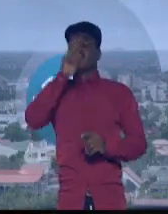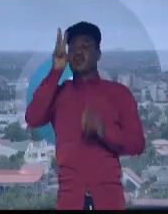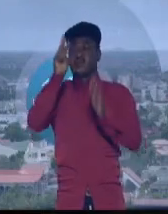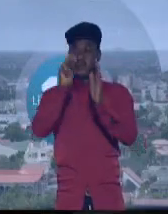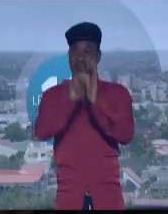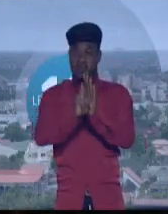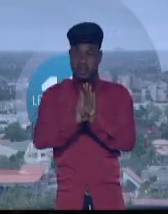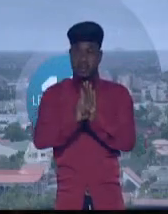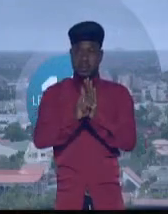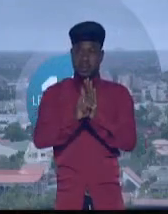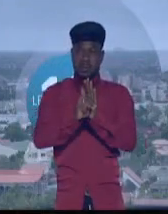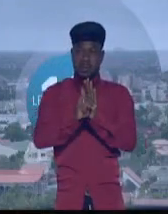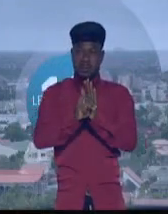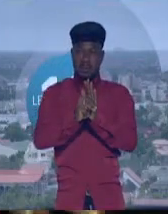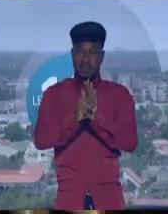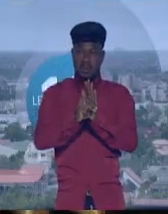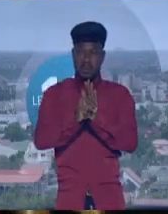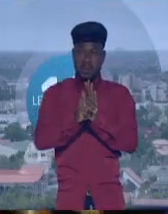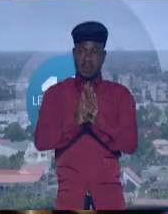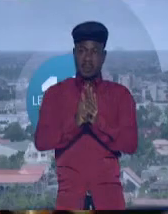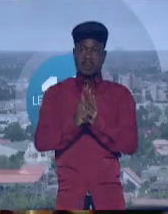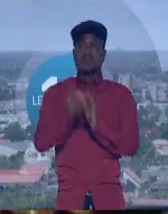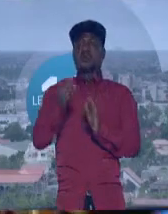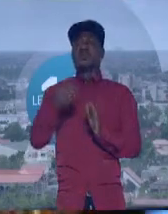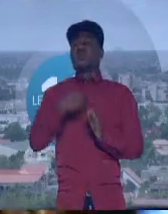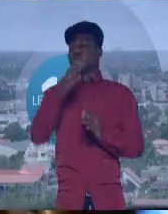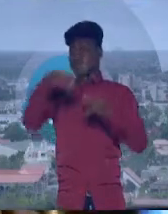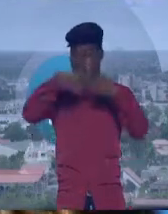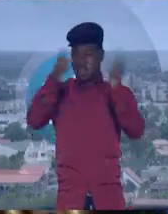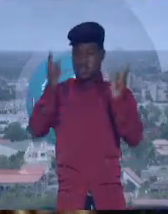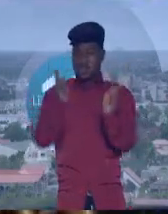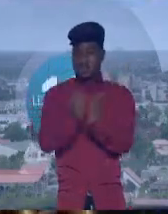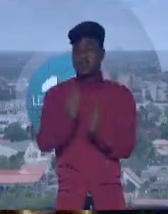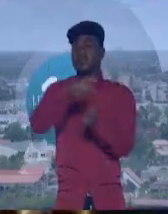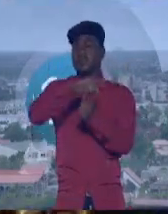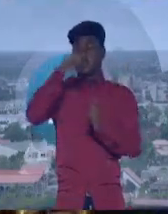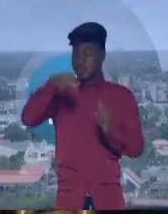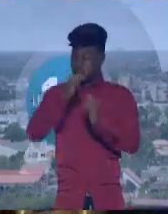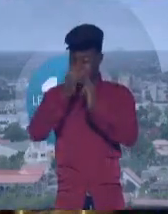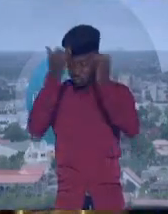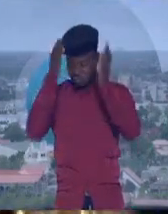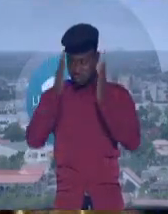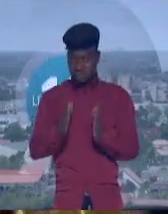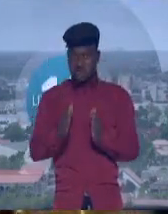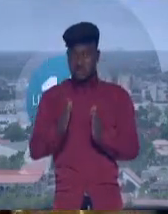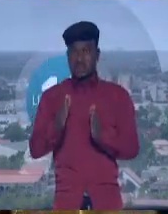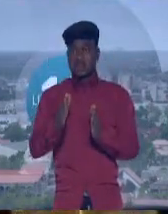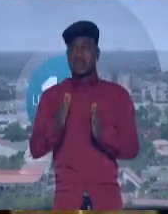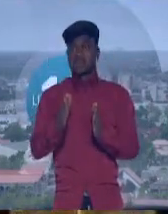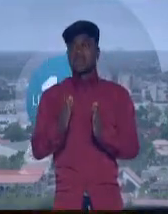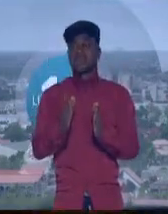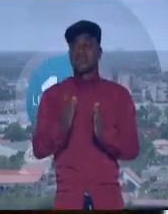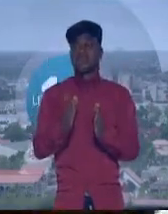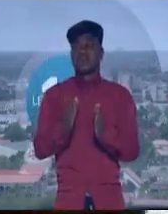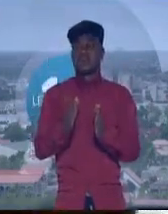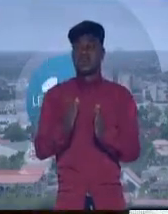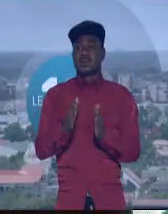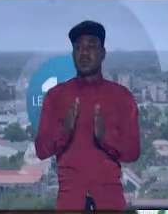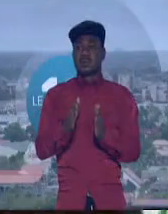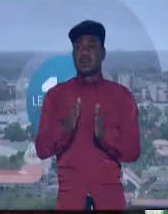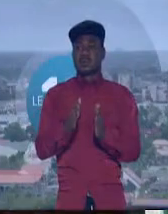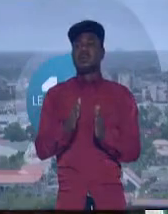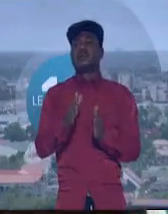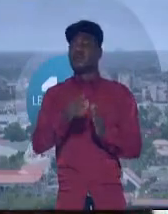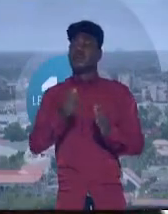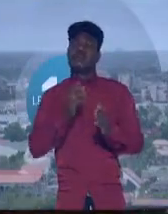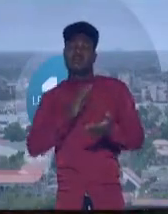race de grands reporters, de journalistes d'investigation. Souleymane, excusez-moi de ne parler que de l'audiovisuel parce que c'est ça